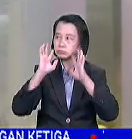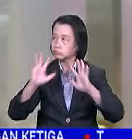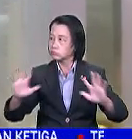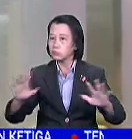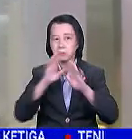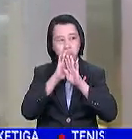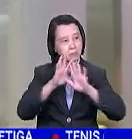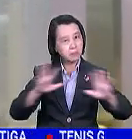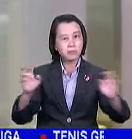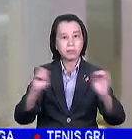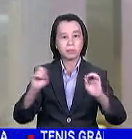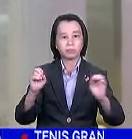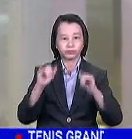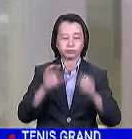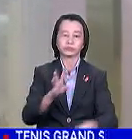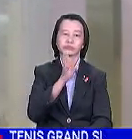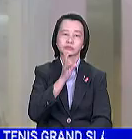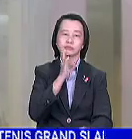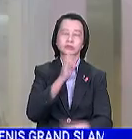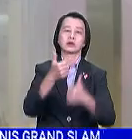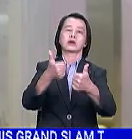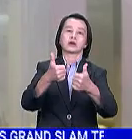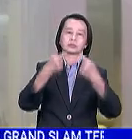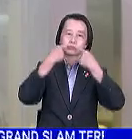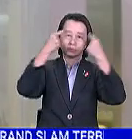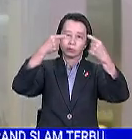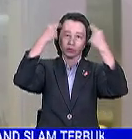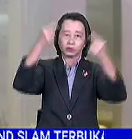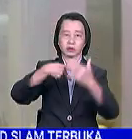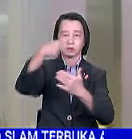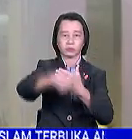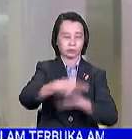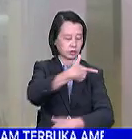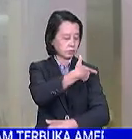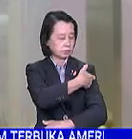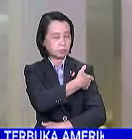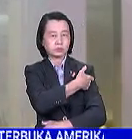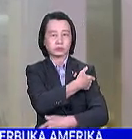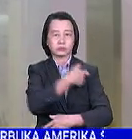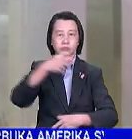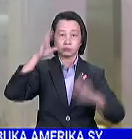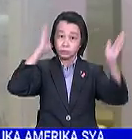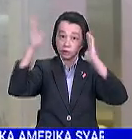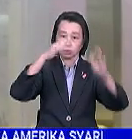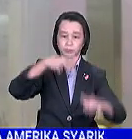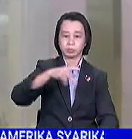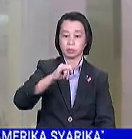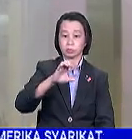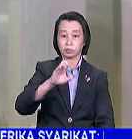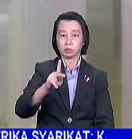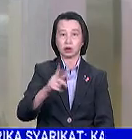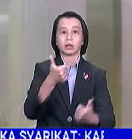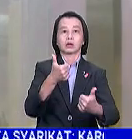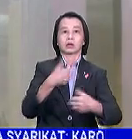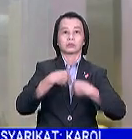wad kecemasan ini. Ini boleh dikatakan hasil kejayaan program vaksinasi negara yang benar-benar memberi impak